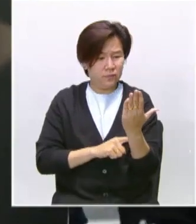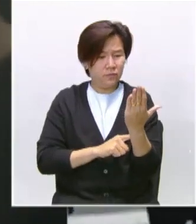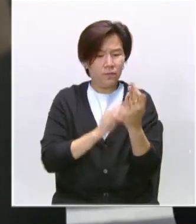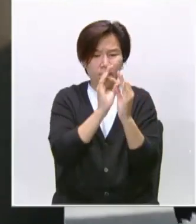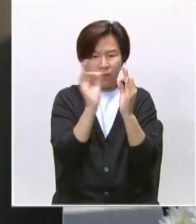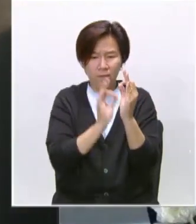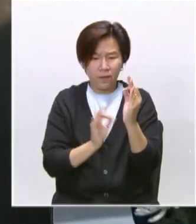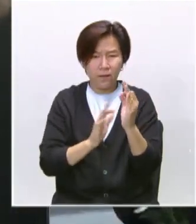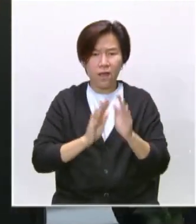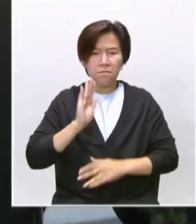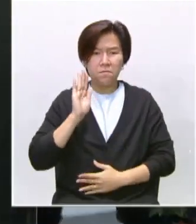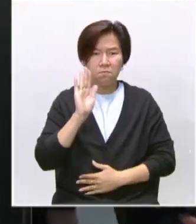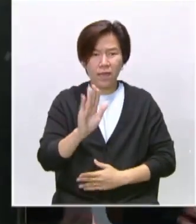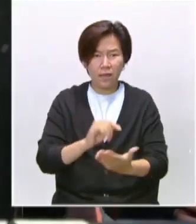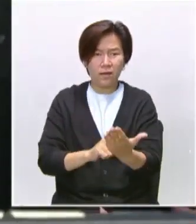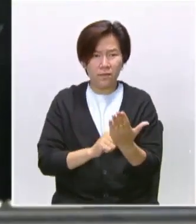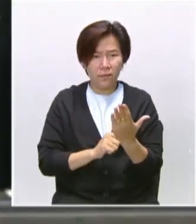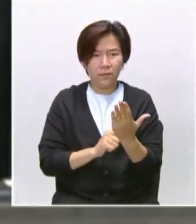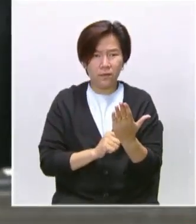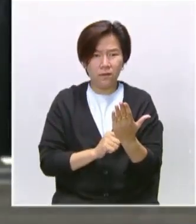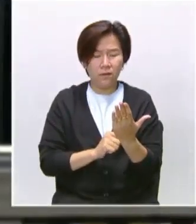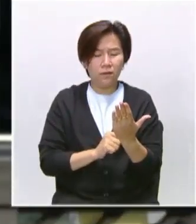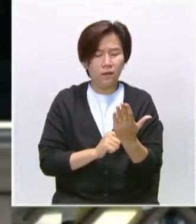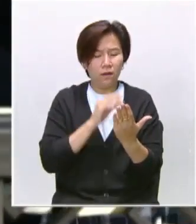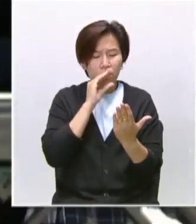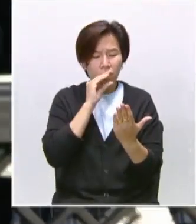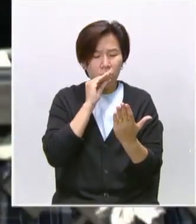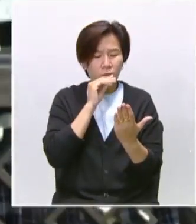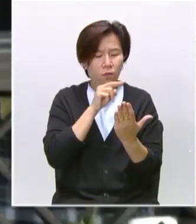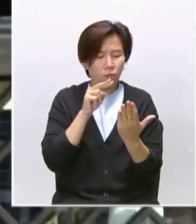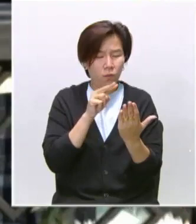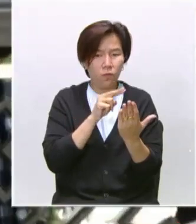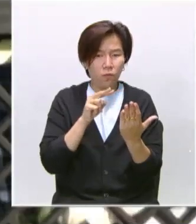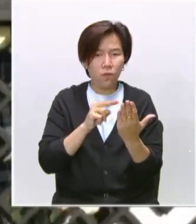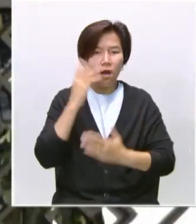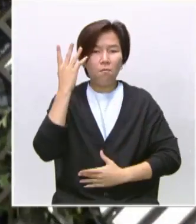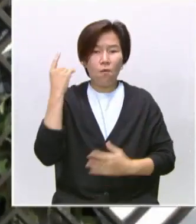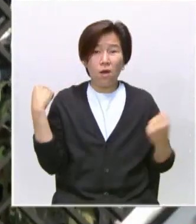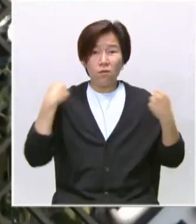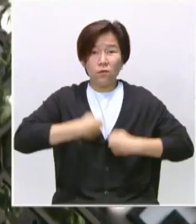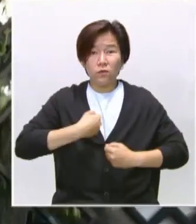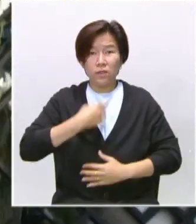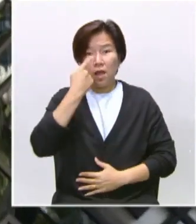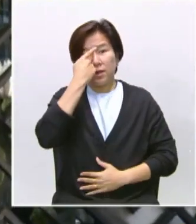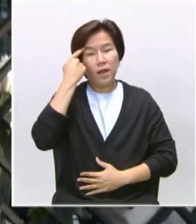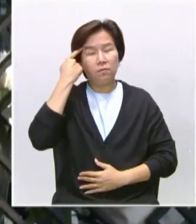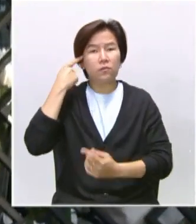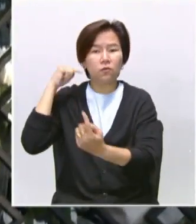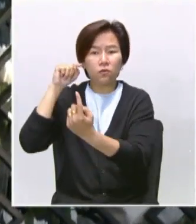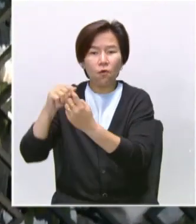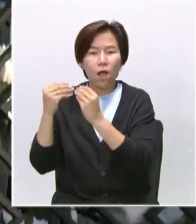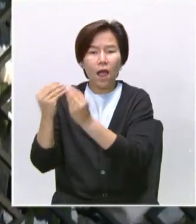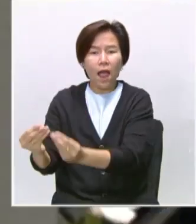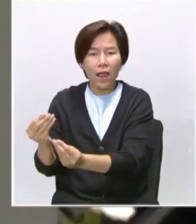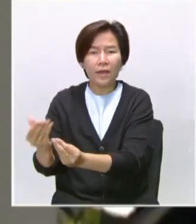ลัยเขียนติดไว้บนกระดาษที่อนุสรณ์สถานชั่วคราวแห่งนี้ด้วยเมื่อวานนี้เป็นวันไว้ทุกข์ทั่วประเทศแก่ผู้เสียชีวิตที่อีแทวอนเป็นวัน